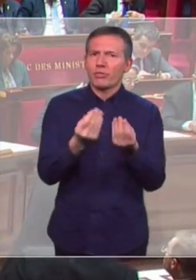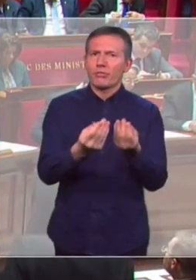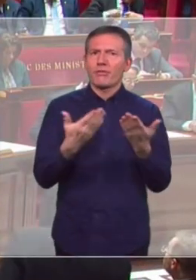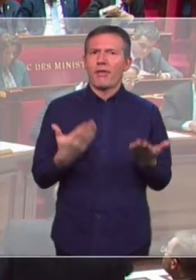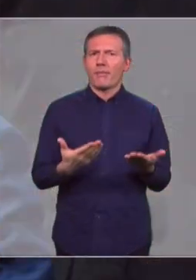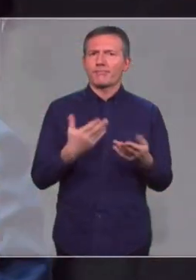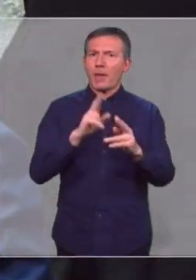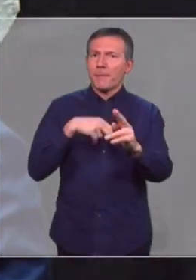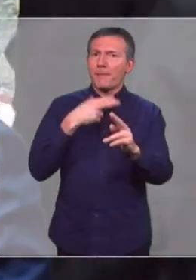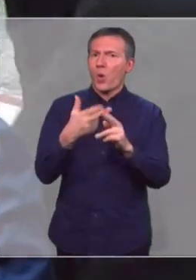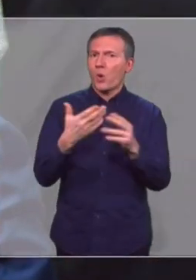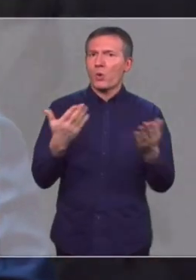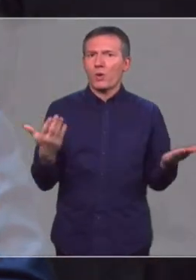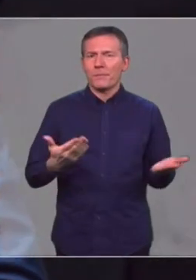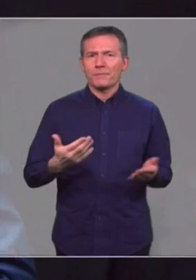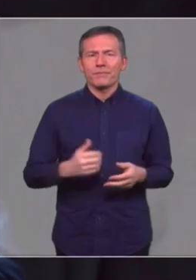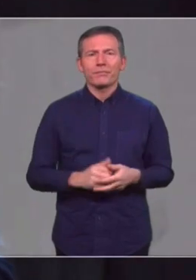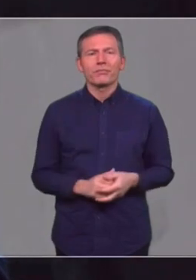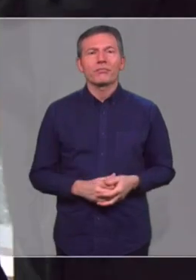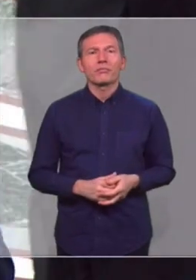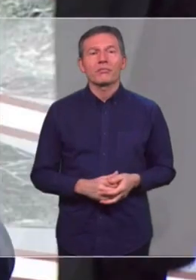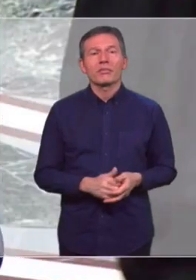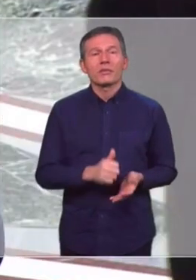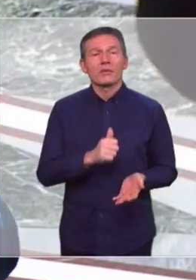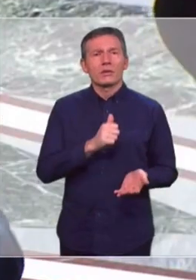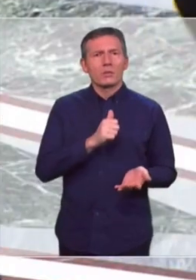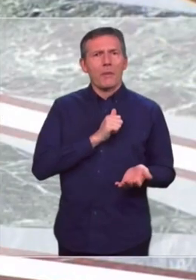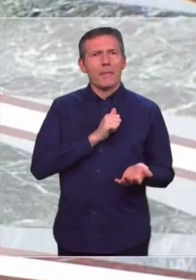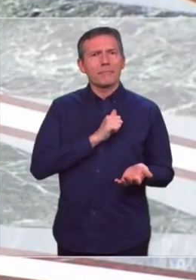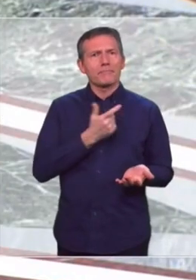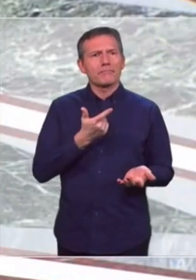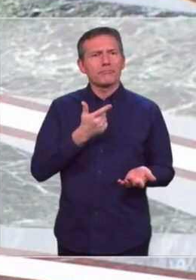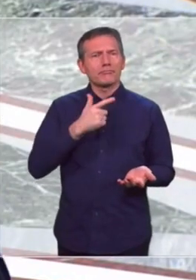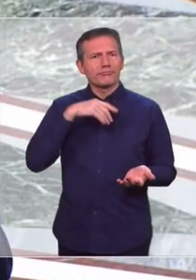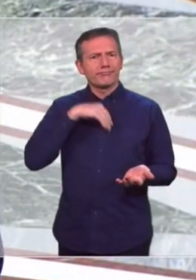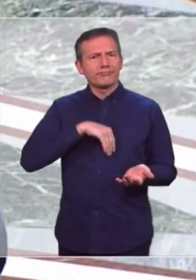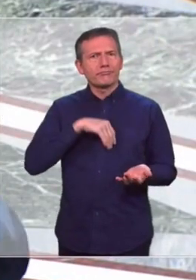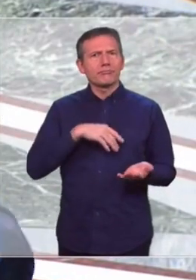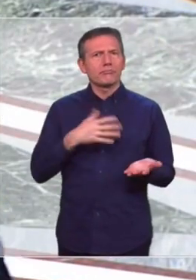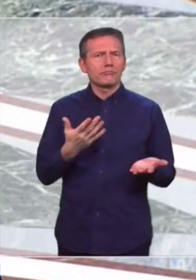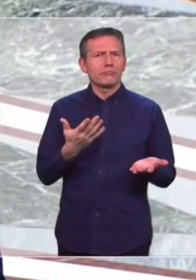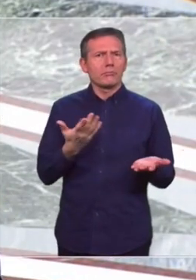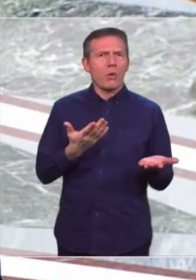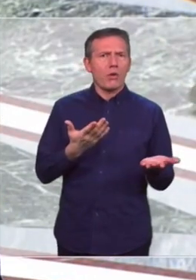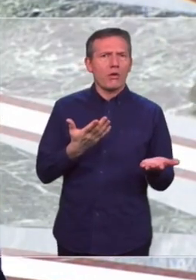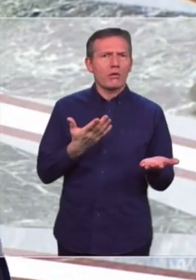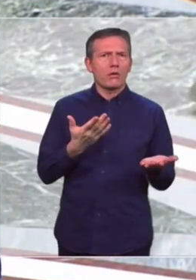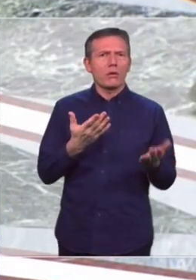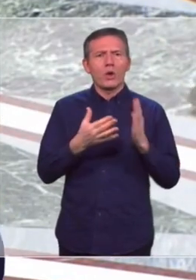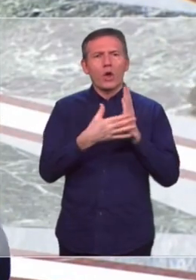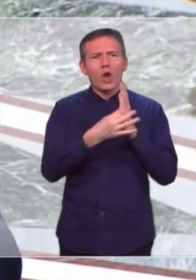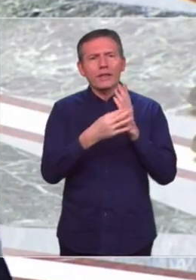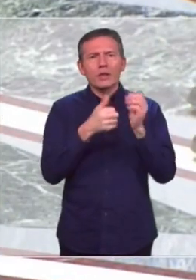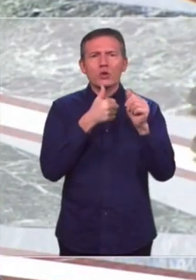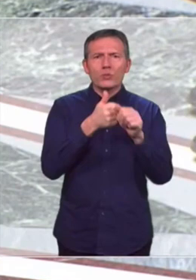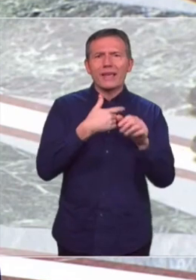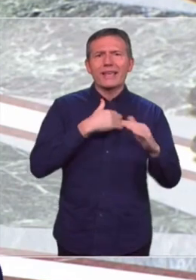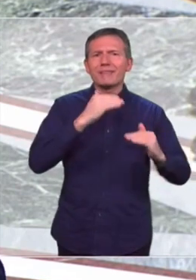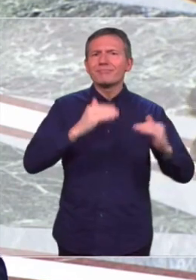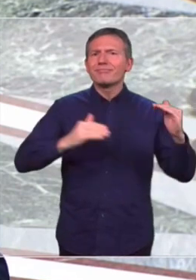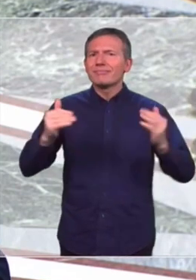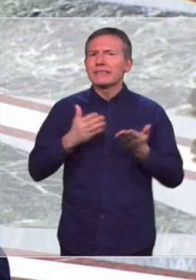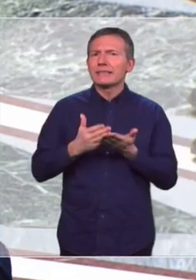comme réponse, c'est, moi j'entends, cotisons selon nos moyens, recevons selon nos